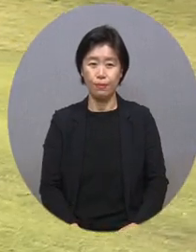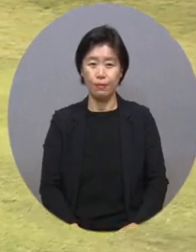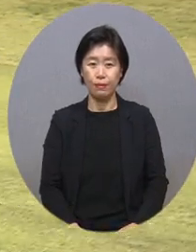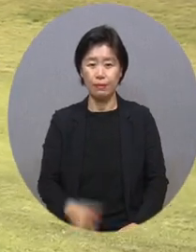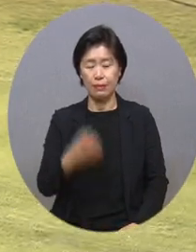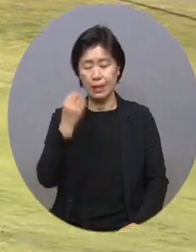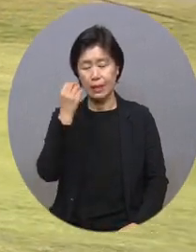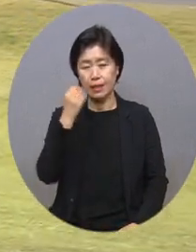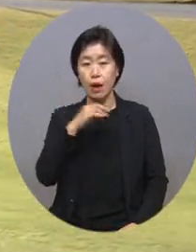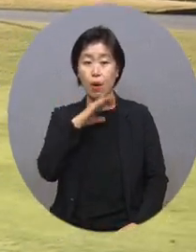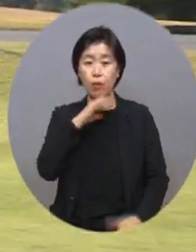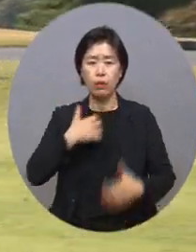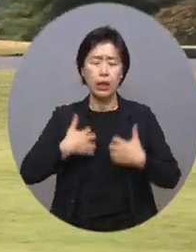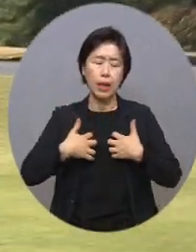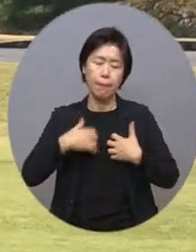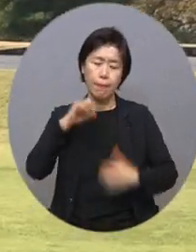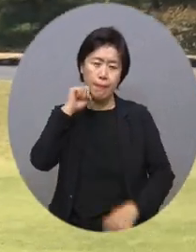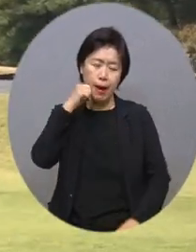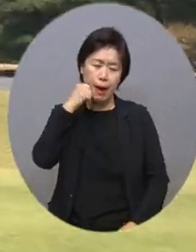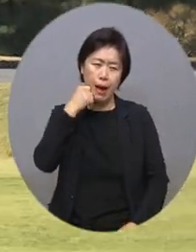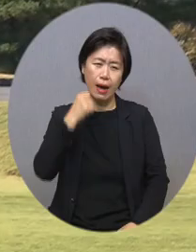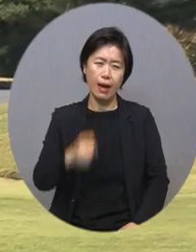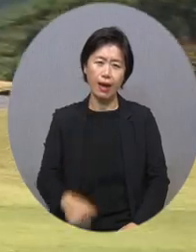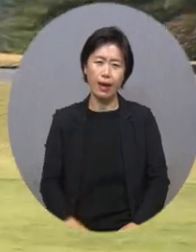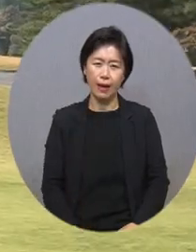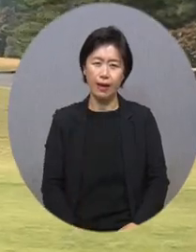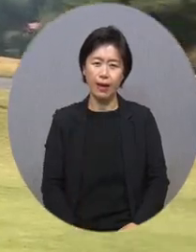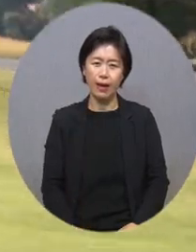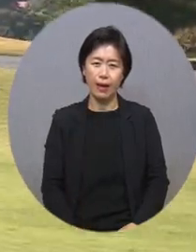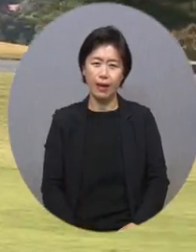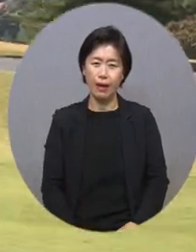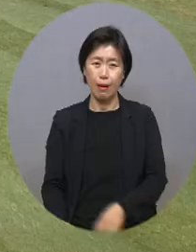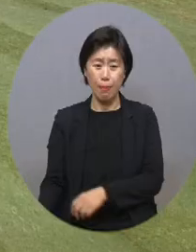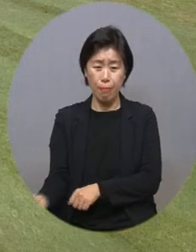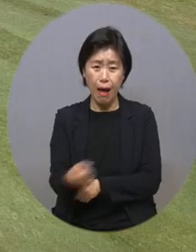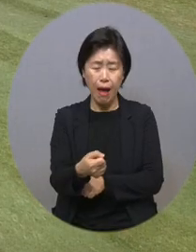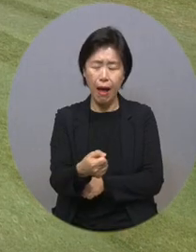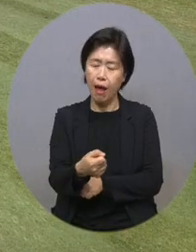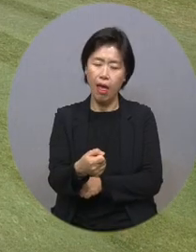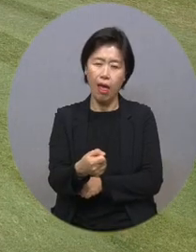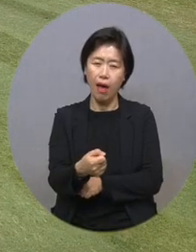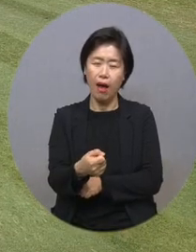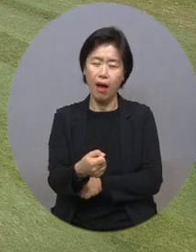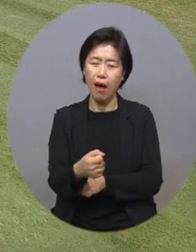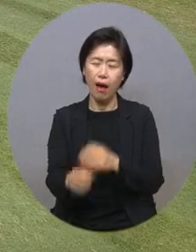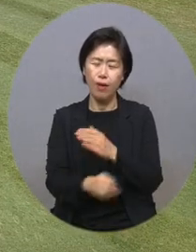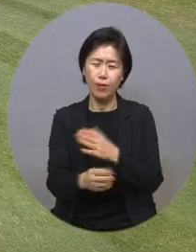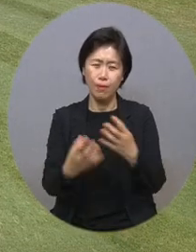오징어 게임이 걸어 올라가요. 러프 샷이 엉망이네.